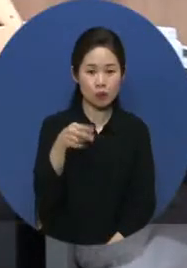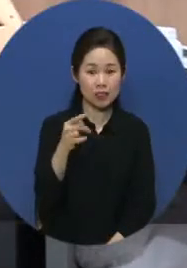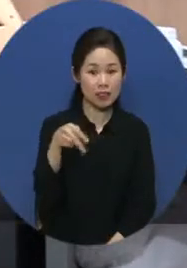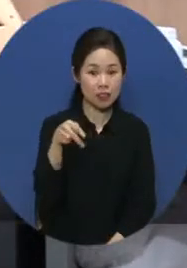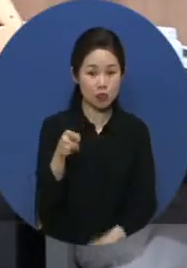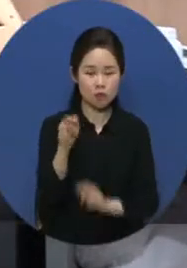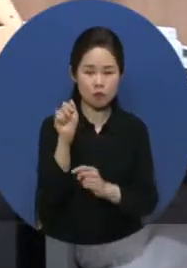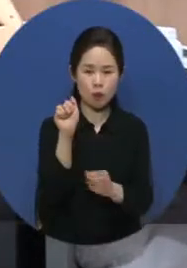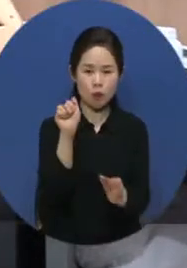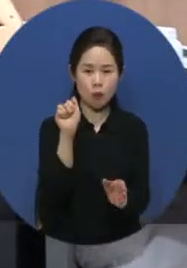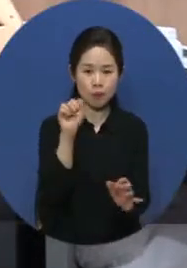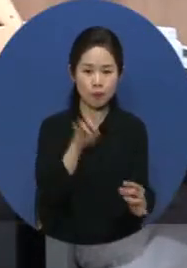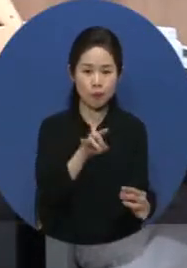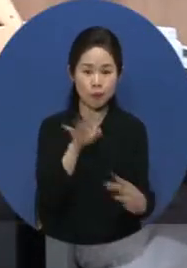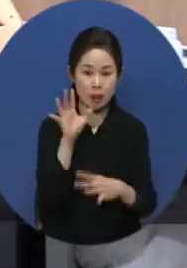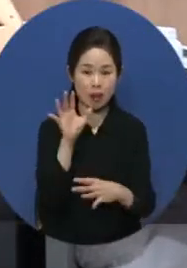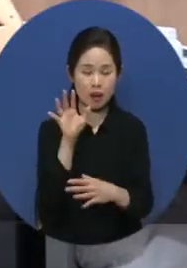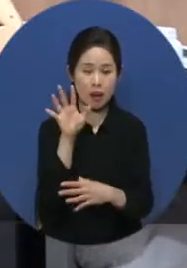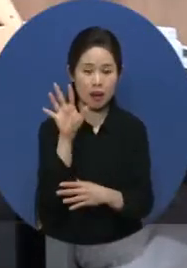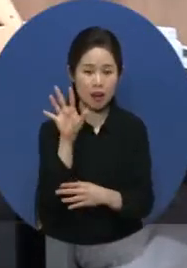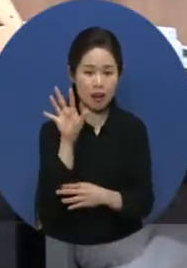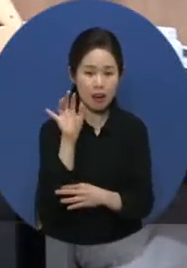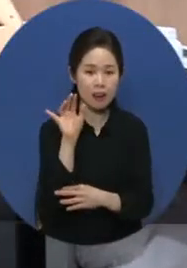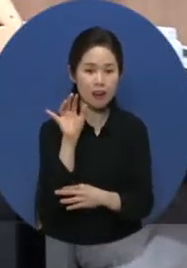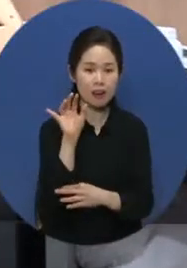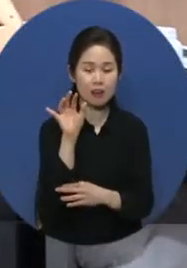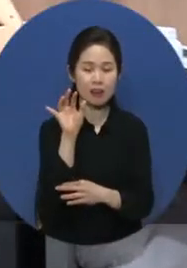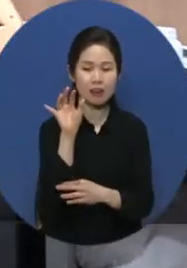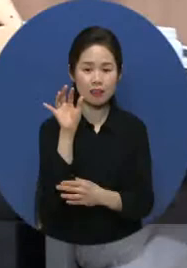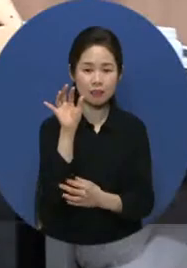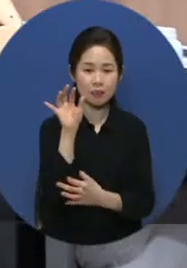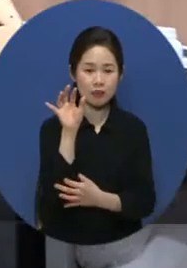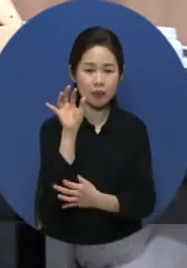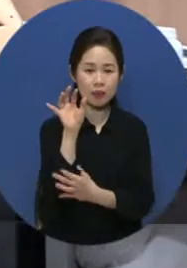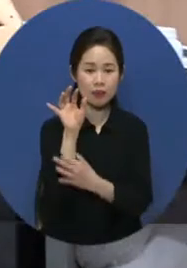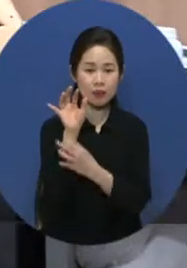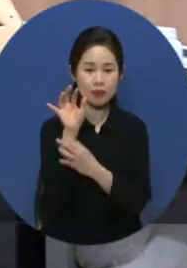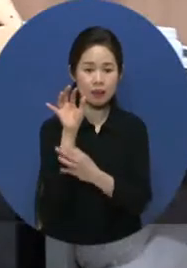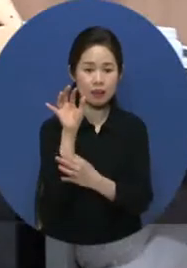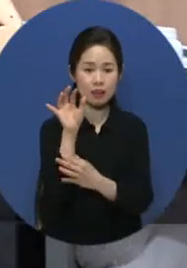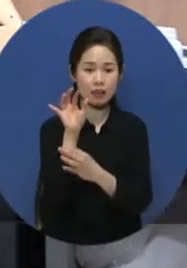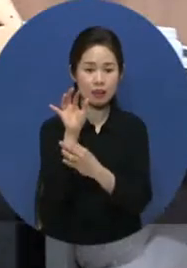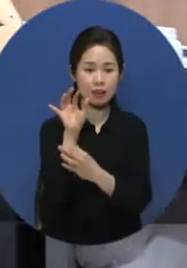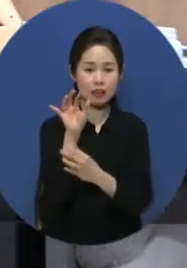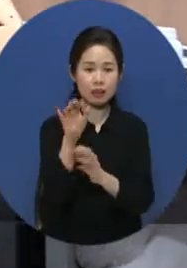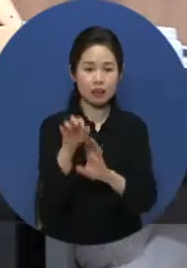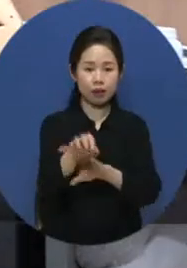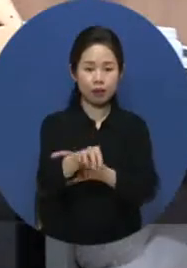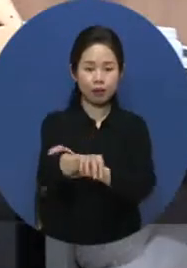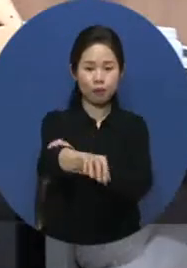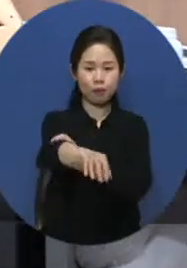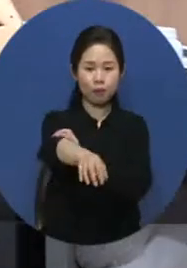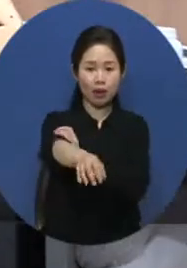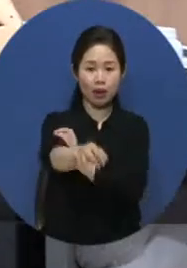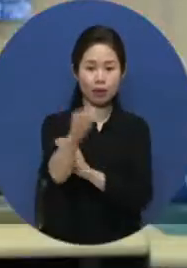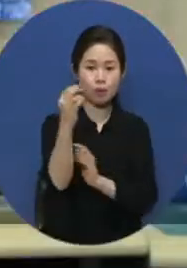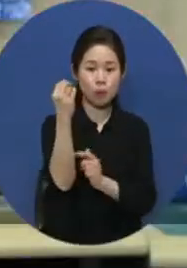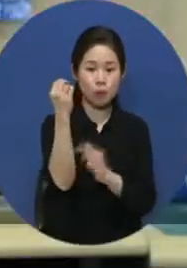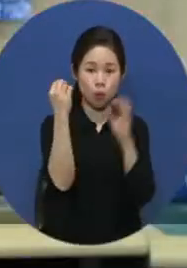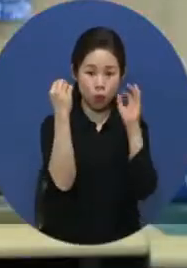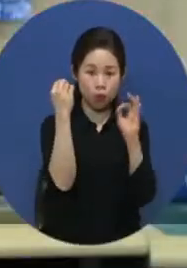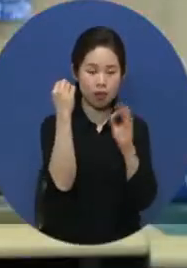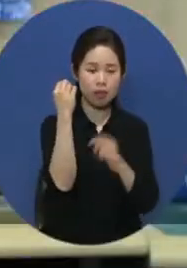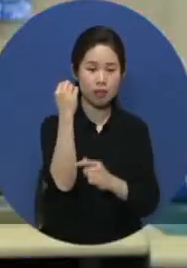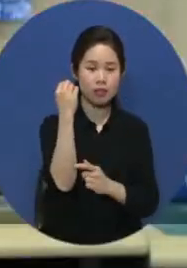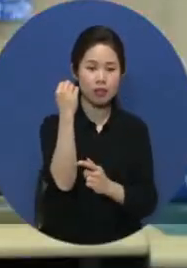있어요. 그래서 그 신호가 이제 일반적으로 팔을 정상팔을 걷어도 나옵니다만 이제